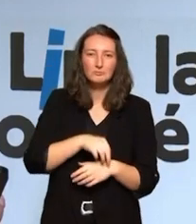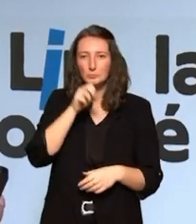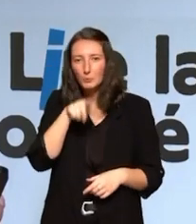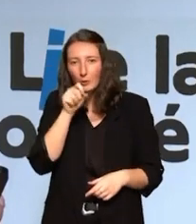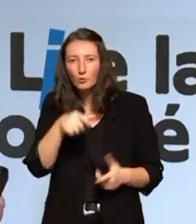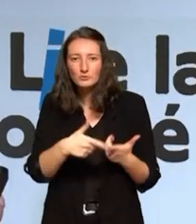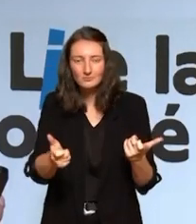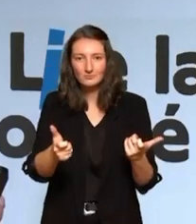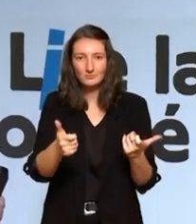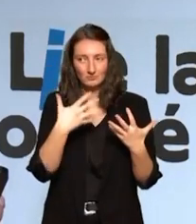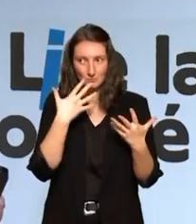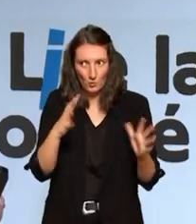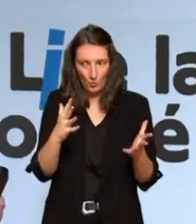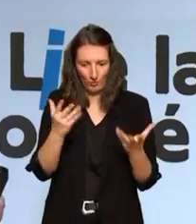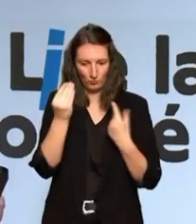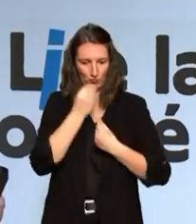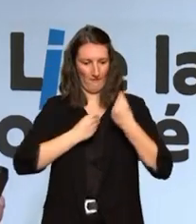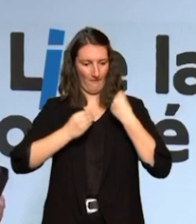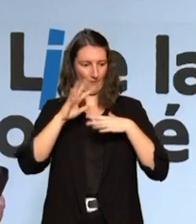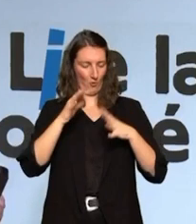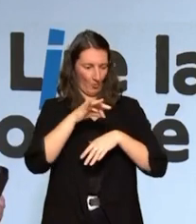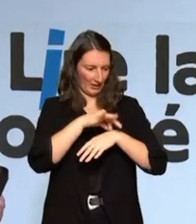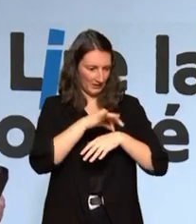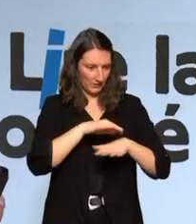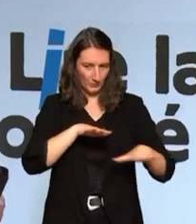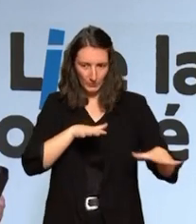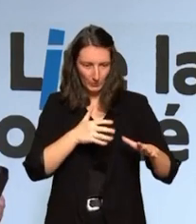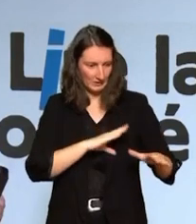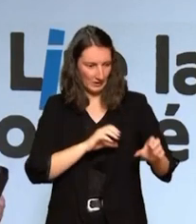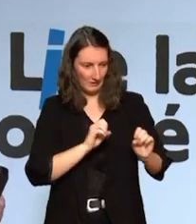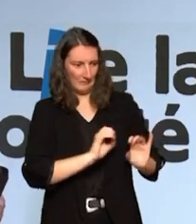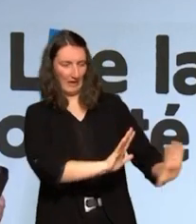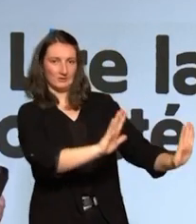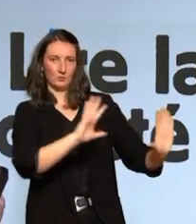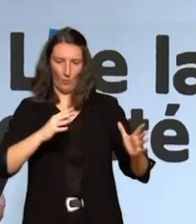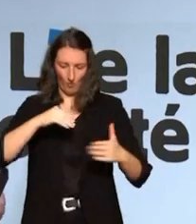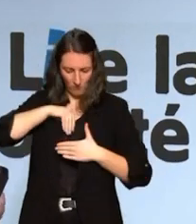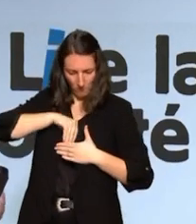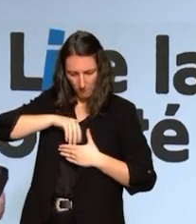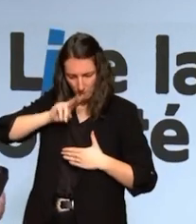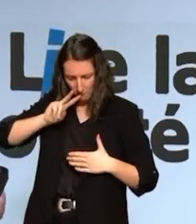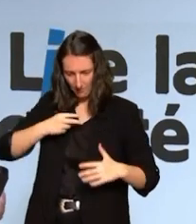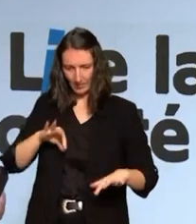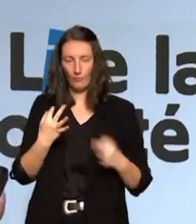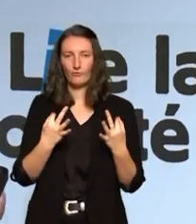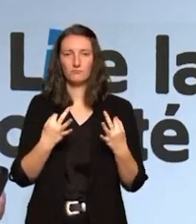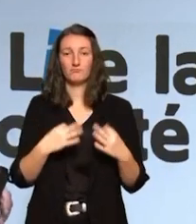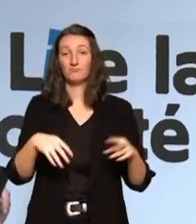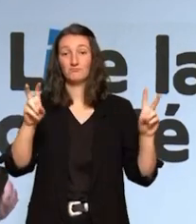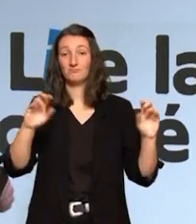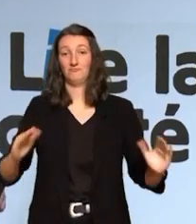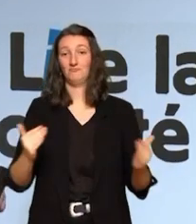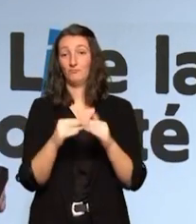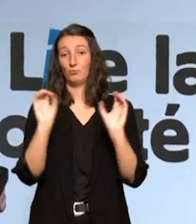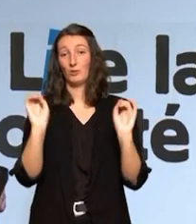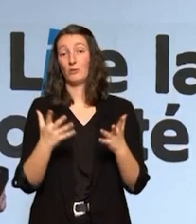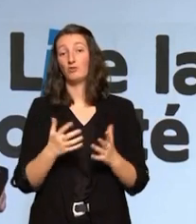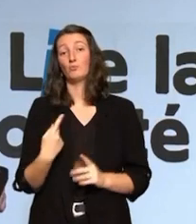comment on essaye de fuir la maladie tout en cherchant la maladie et la découverte de soi, lisez La montagne magique de Thomas